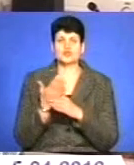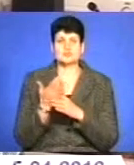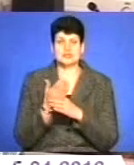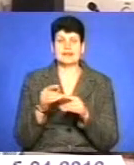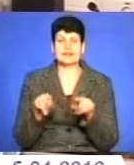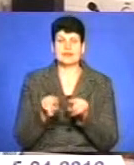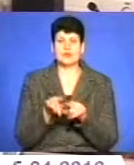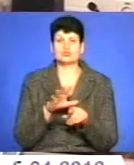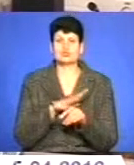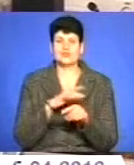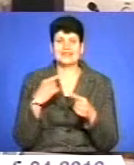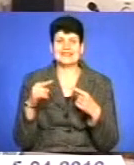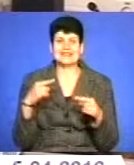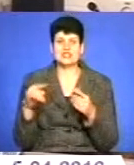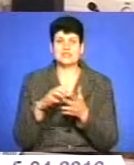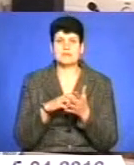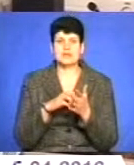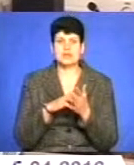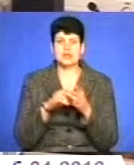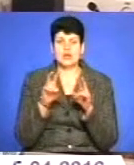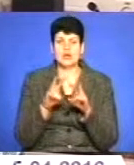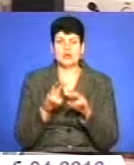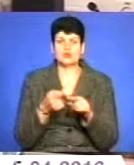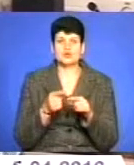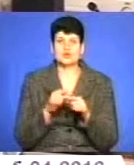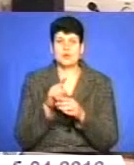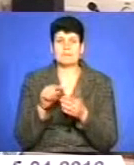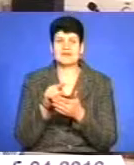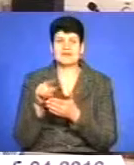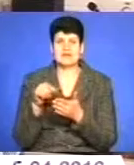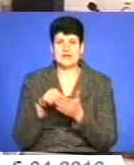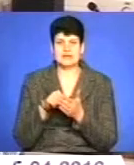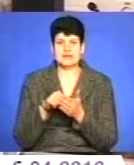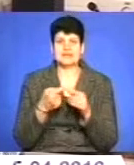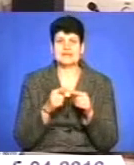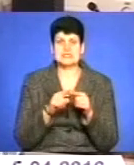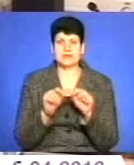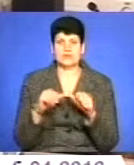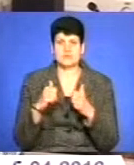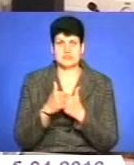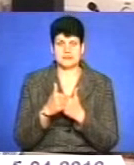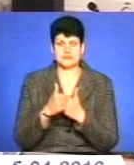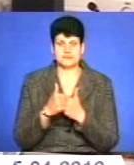були інші причини розгляду даного питання на цій комісії.